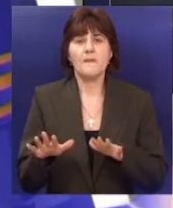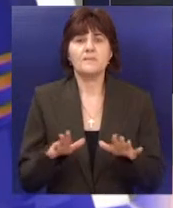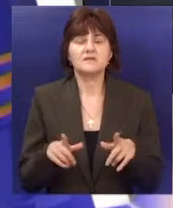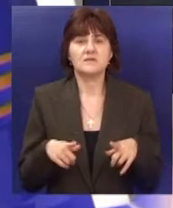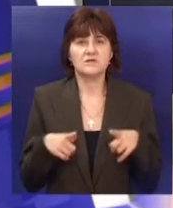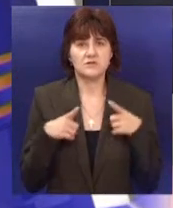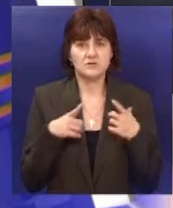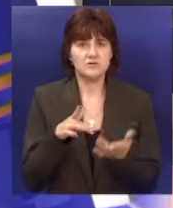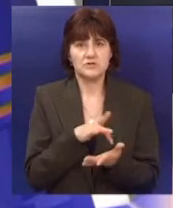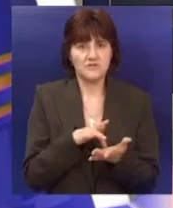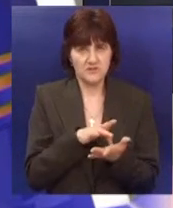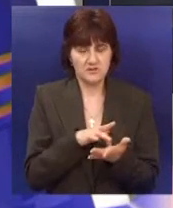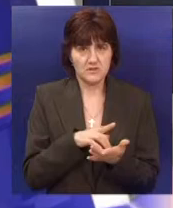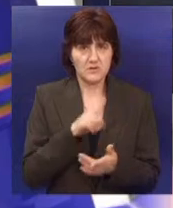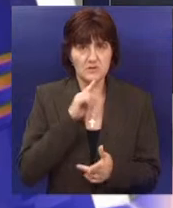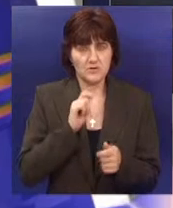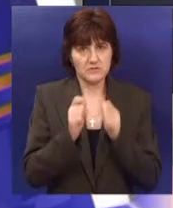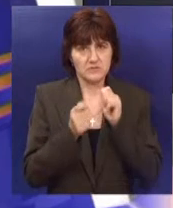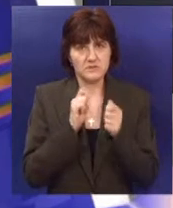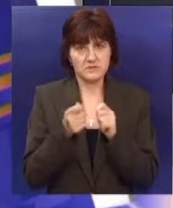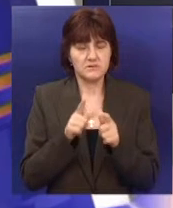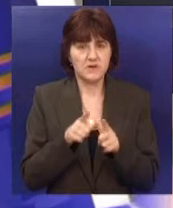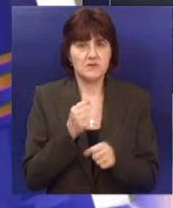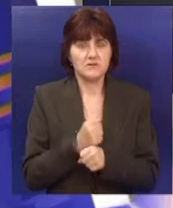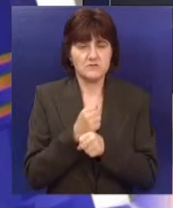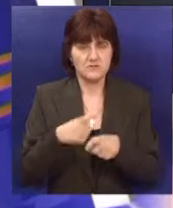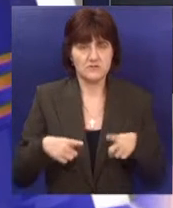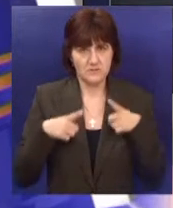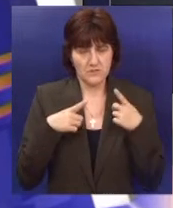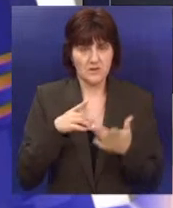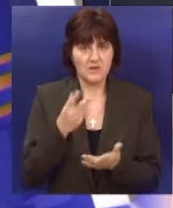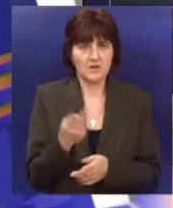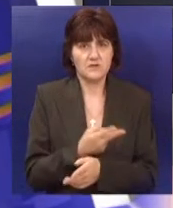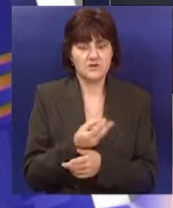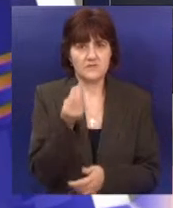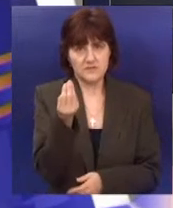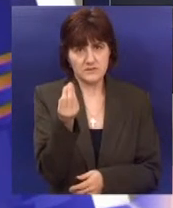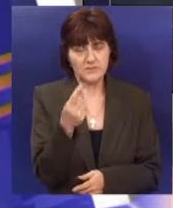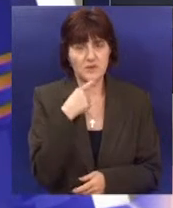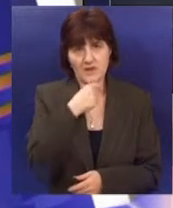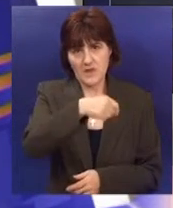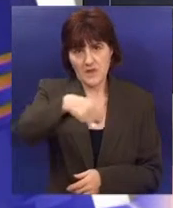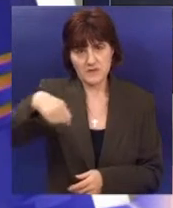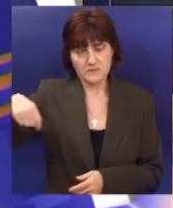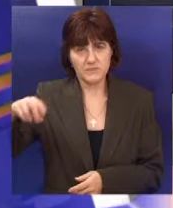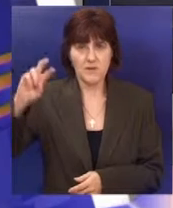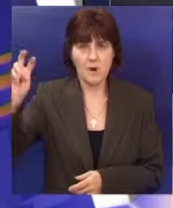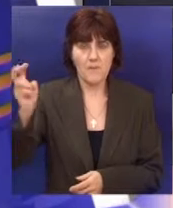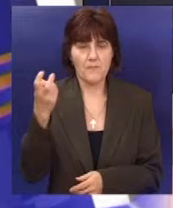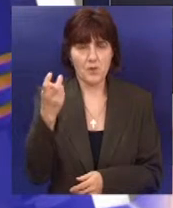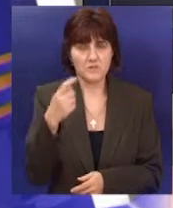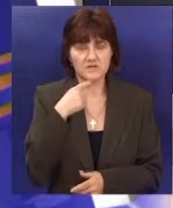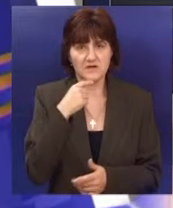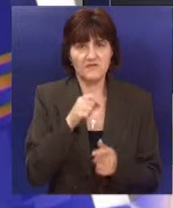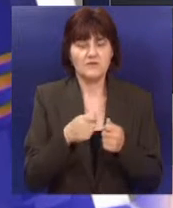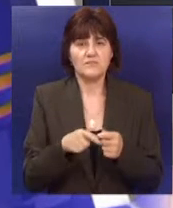Ministarstvo životne sredine, rudarstva i prostornog planiranja u saradnji sa Fondom za zaštitu životne sredine Republike Srbije raspisalo je javni